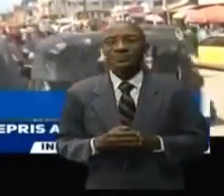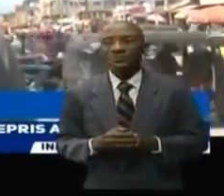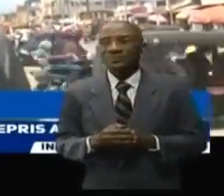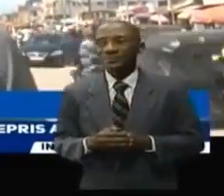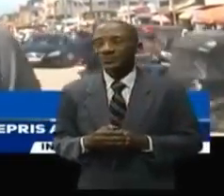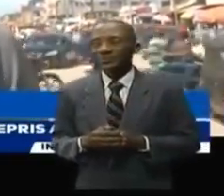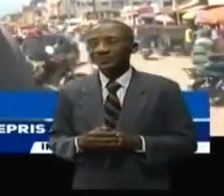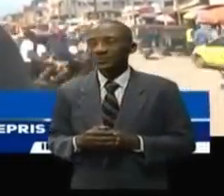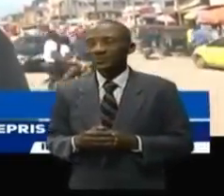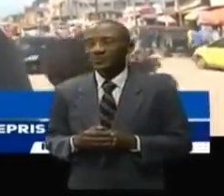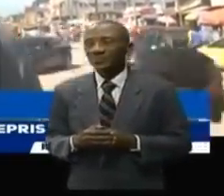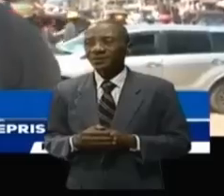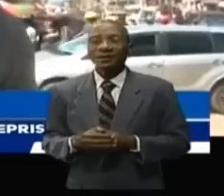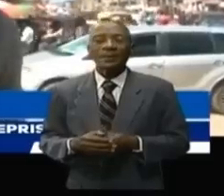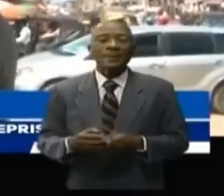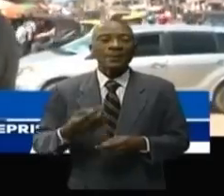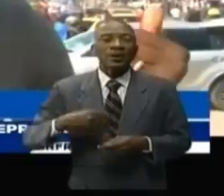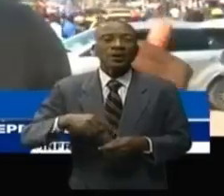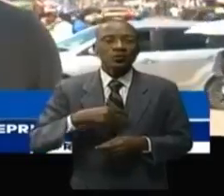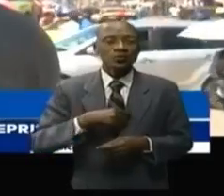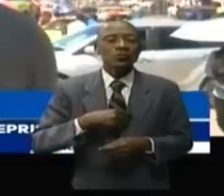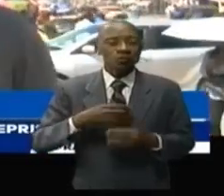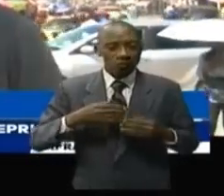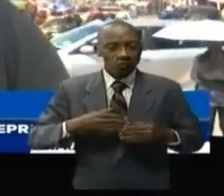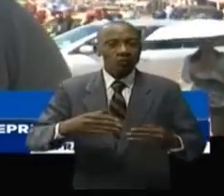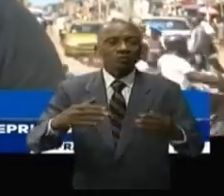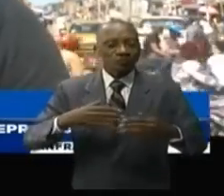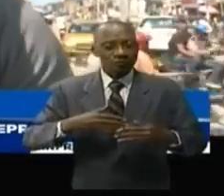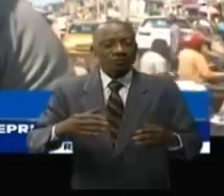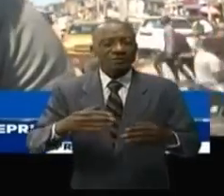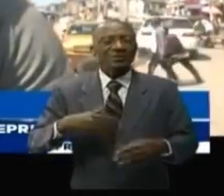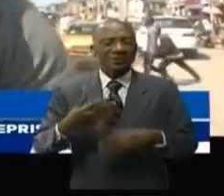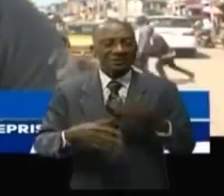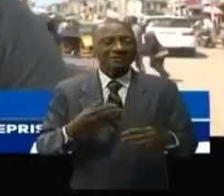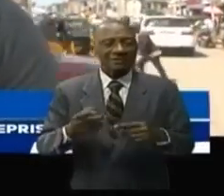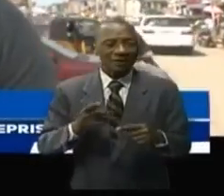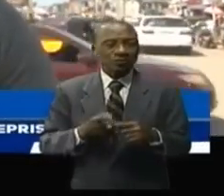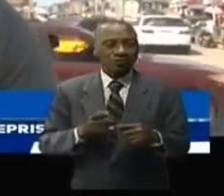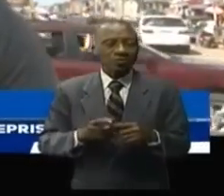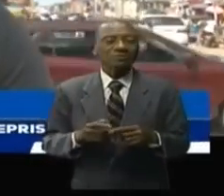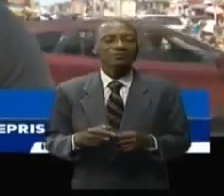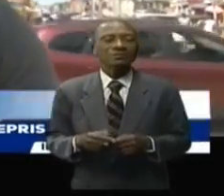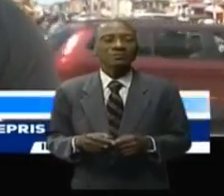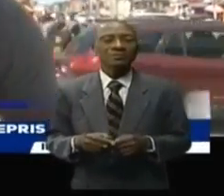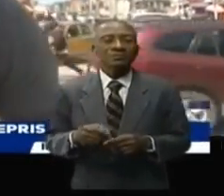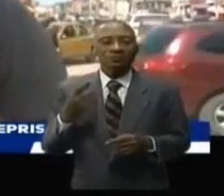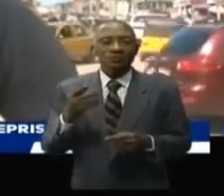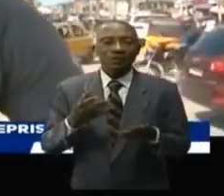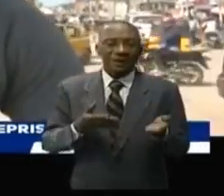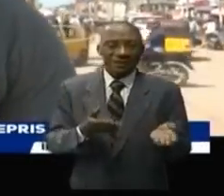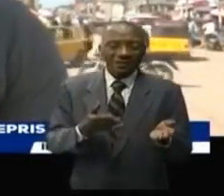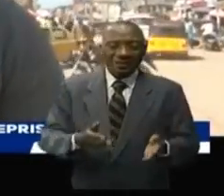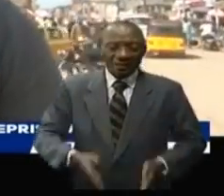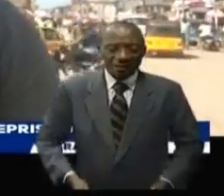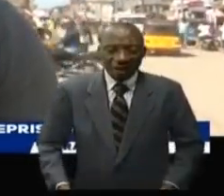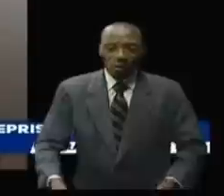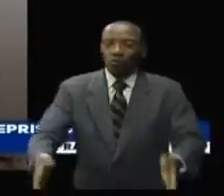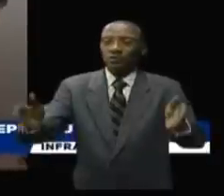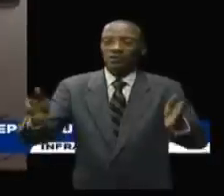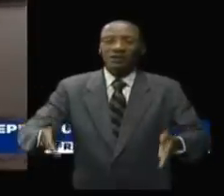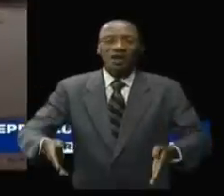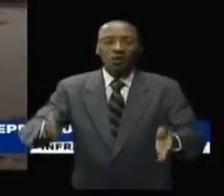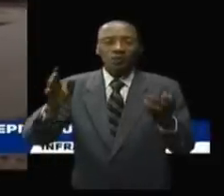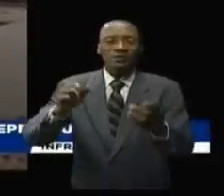environ 2 km 300. Ça, c'est le bétonnage. Béton parce que ici, c'est un endroit à problème.